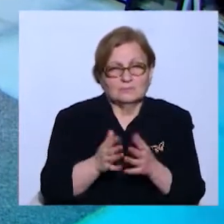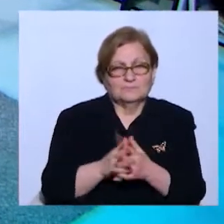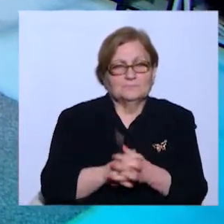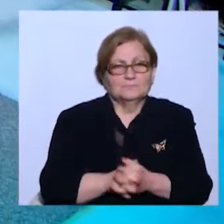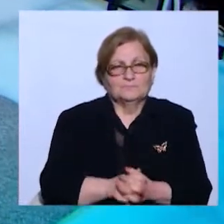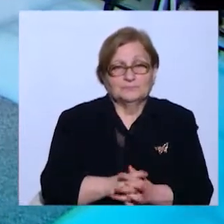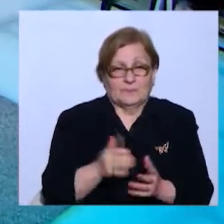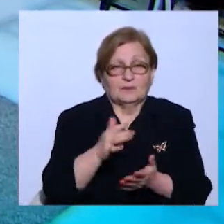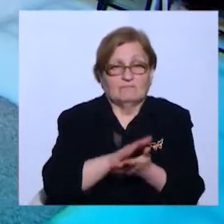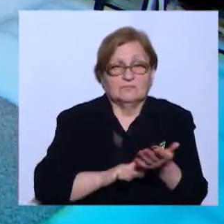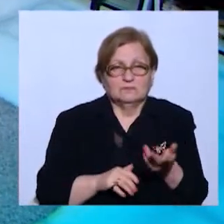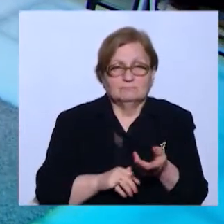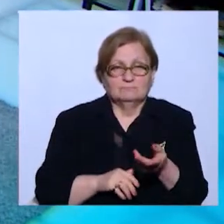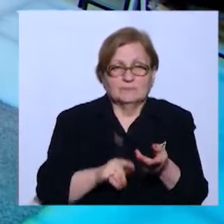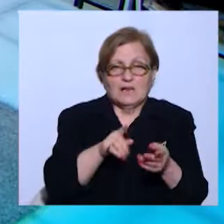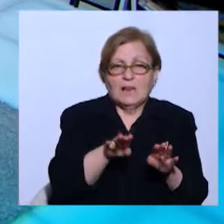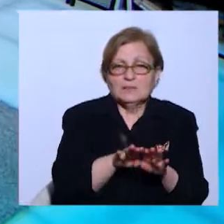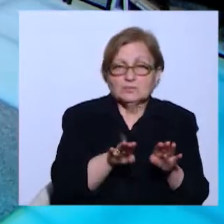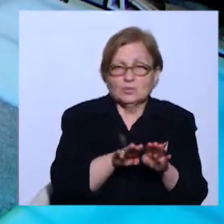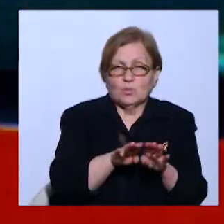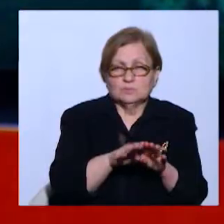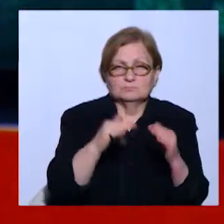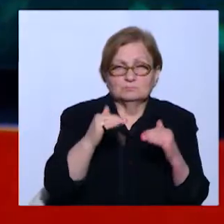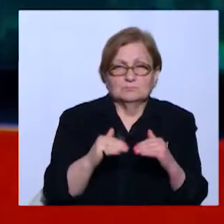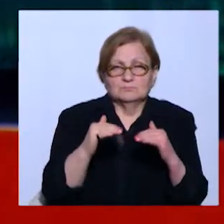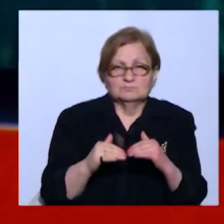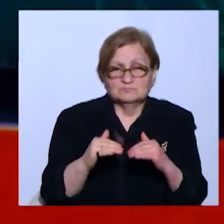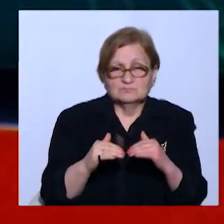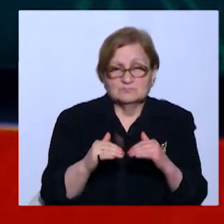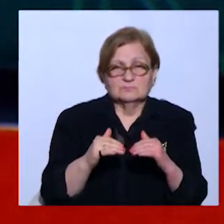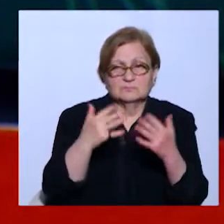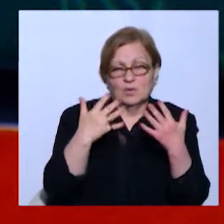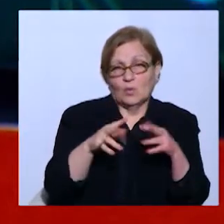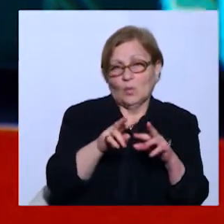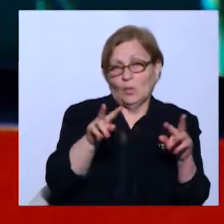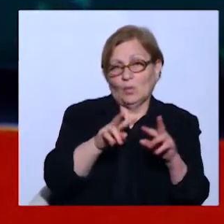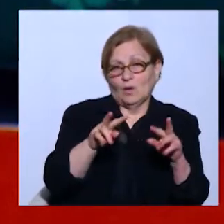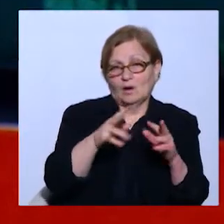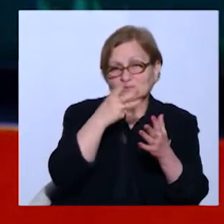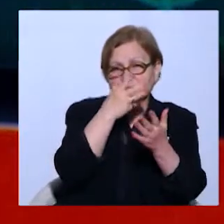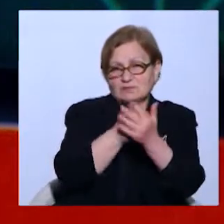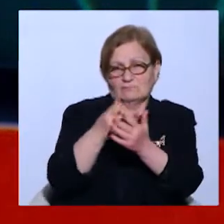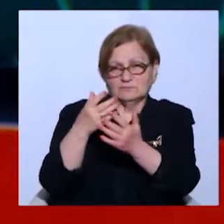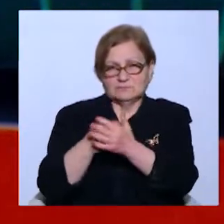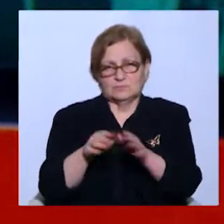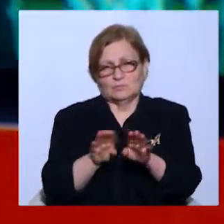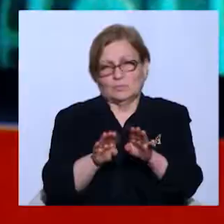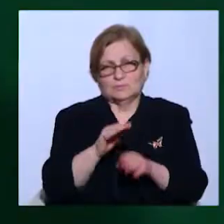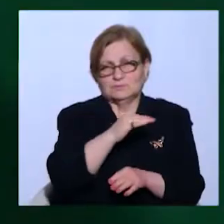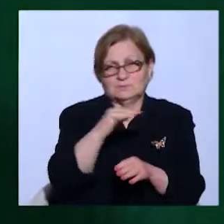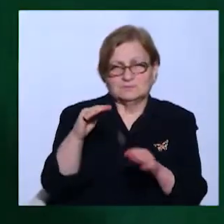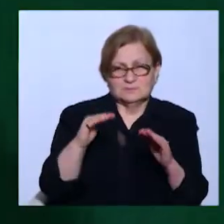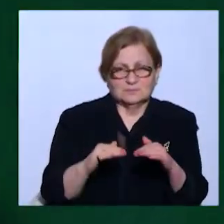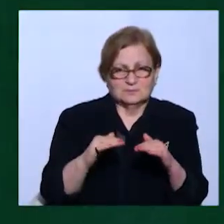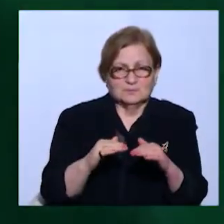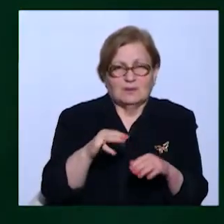გავაგრძელოთ. ტოლმისშვილიანი წილადები მივახცი. ეს ორივე წილადი და ჩავწერე თავისივე ტოლი, რა თქმა უნდა, წილადის სახით დაწერილი